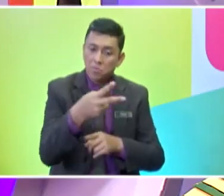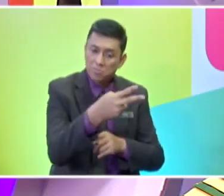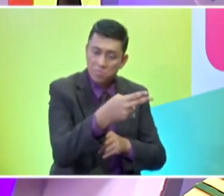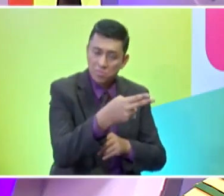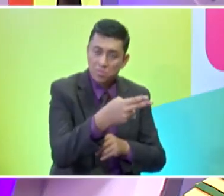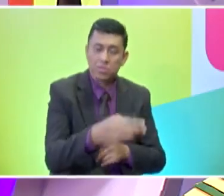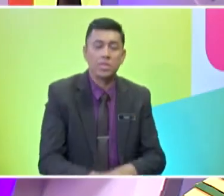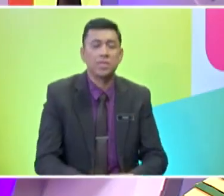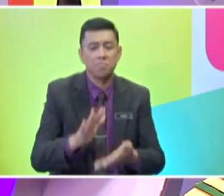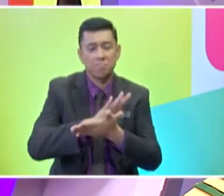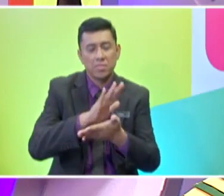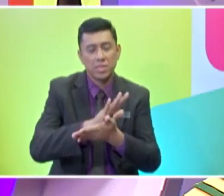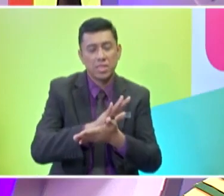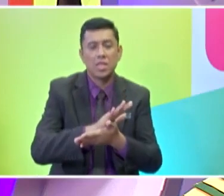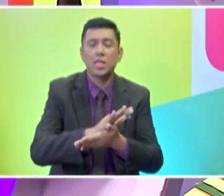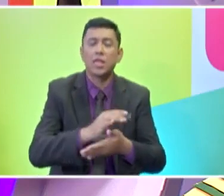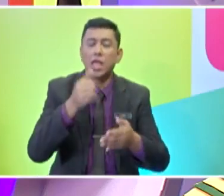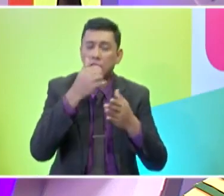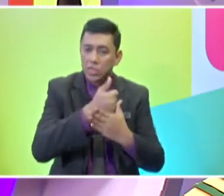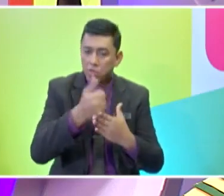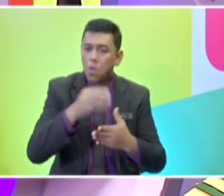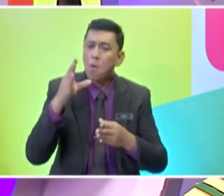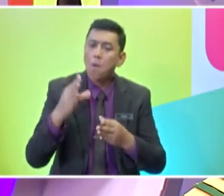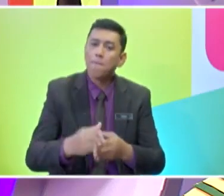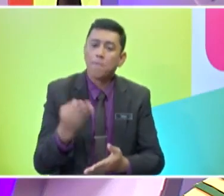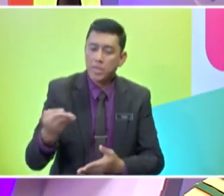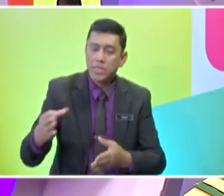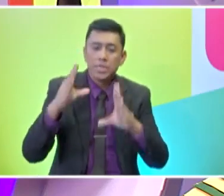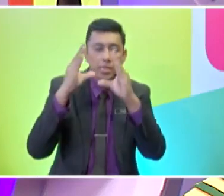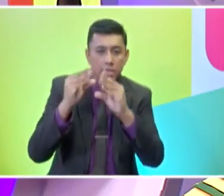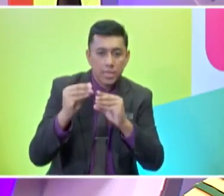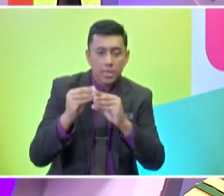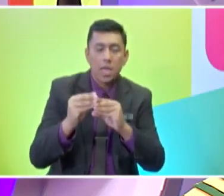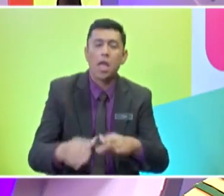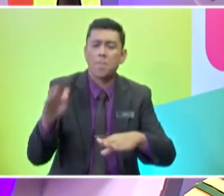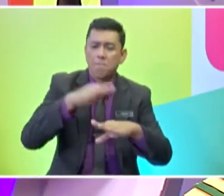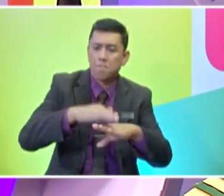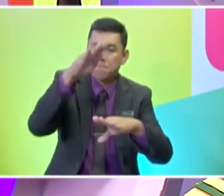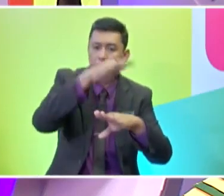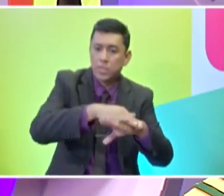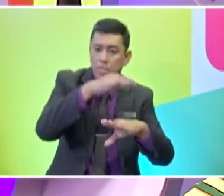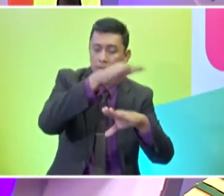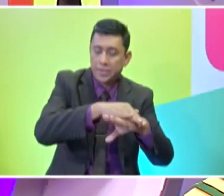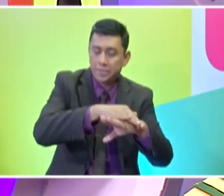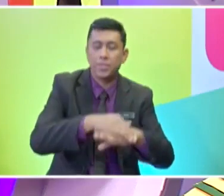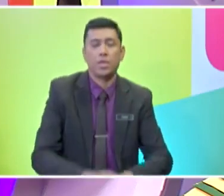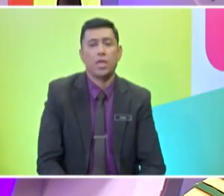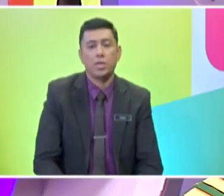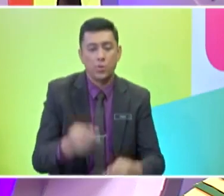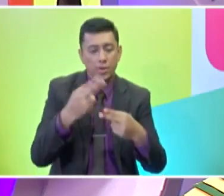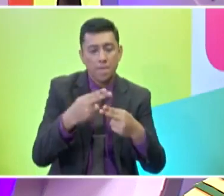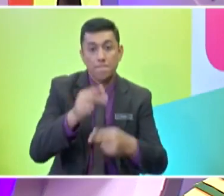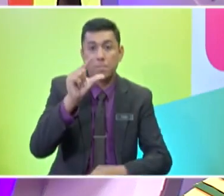ataupun benda-benda lembut di atas sebuah permukaan dengan cara itu yang dinamakan sebagai kolase